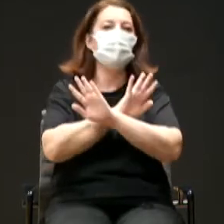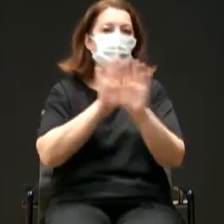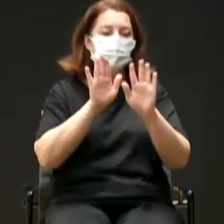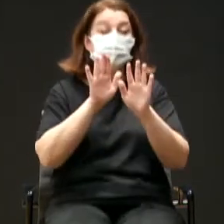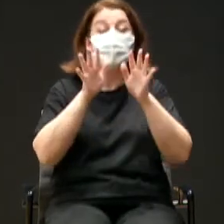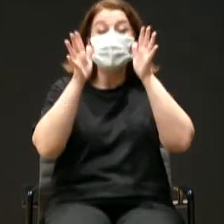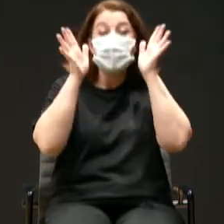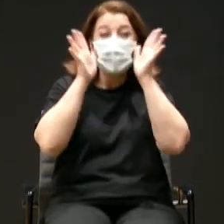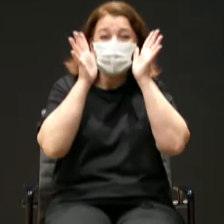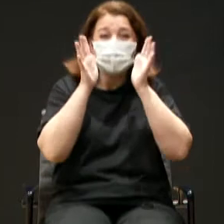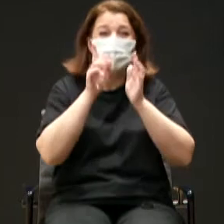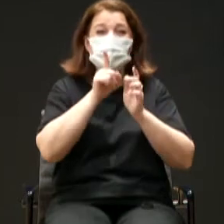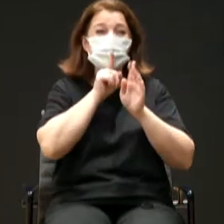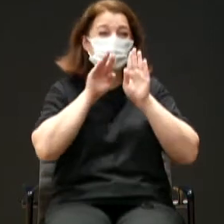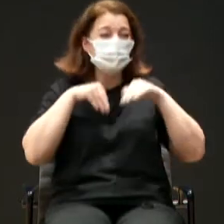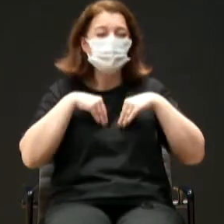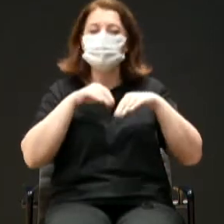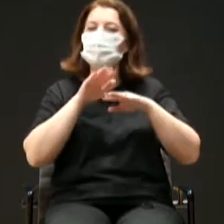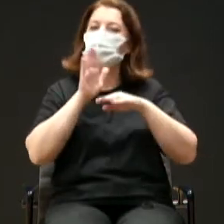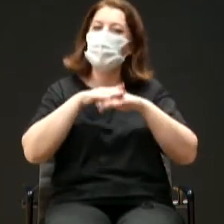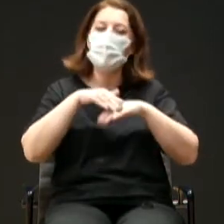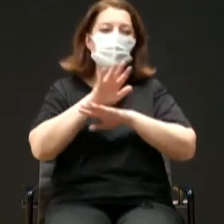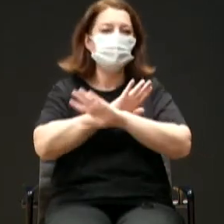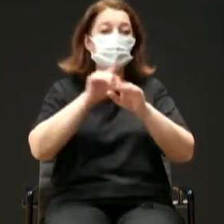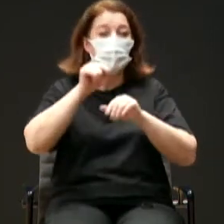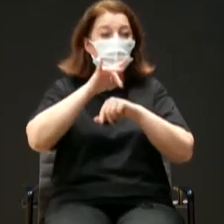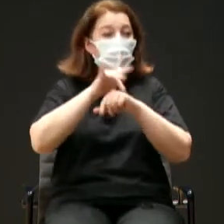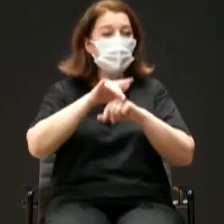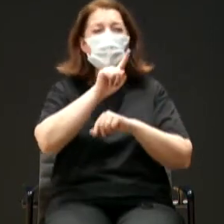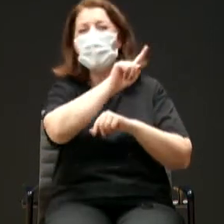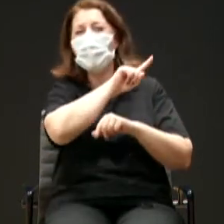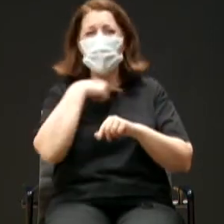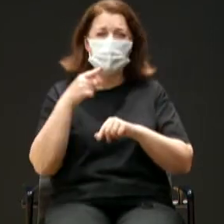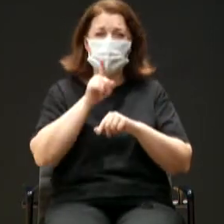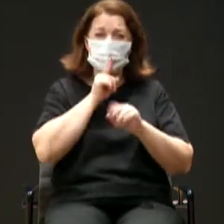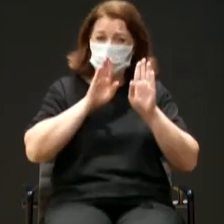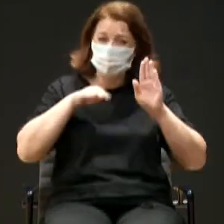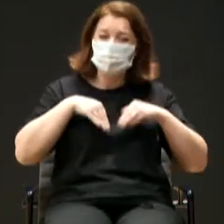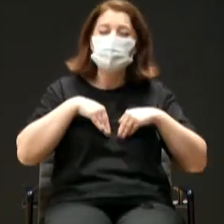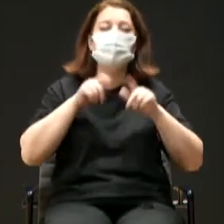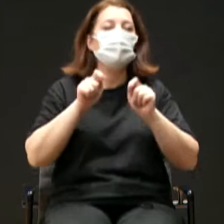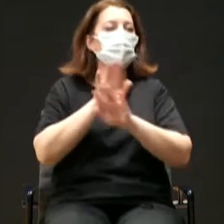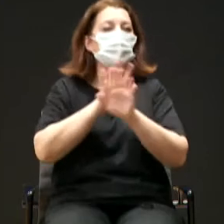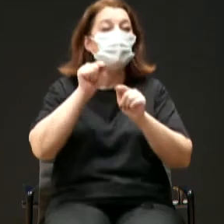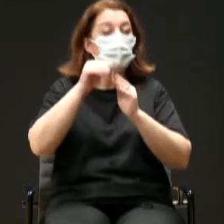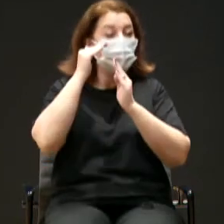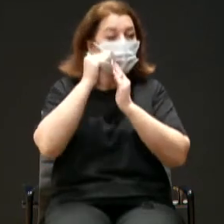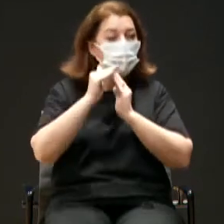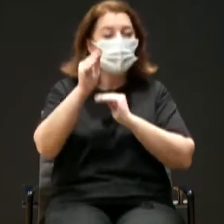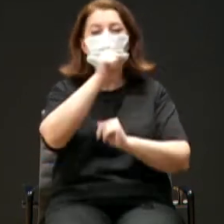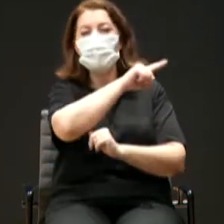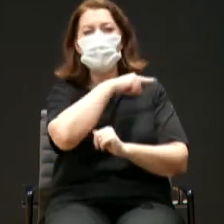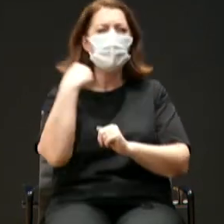Ezanlarımızı susturamayacaksınız. Bu ülkeye asla diz çöktüremeyeceksiniz. Bu halka